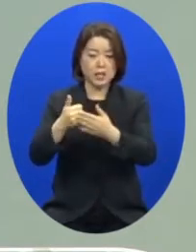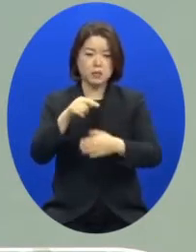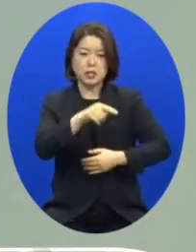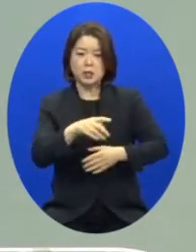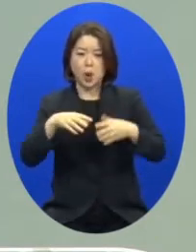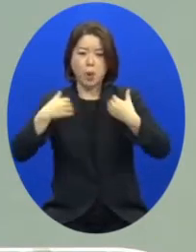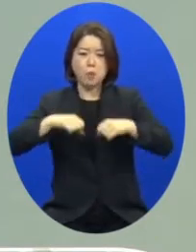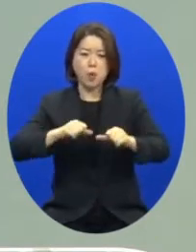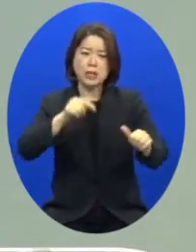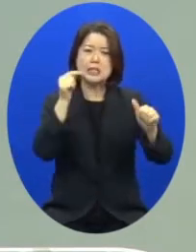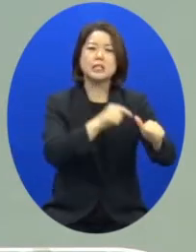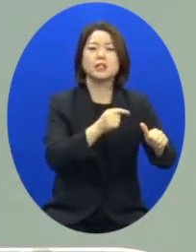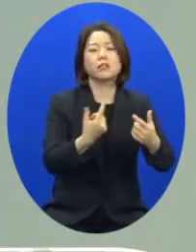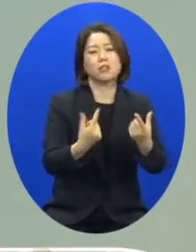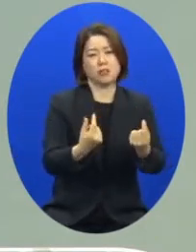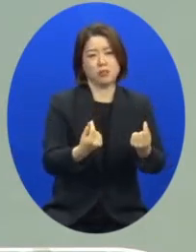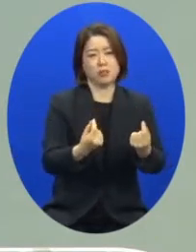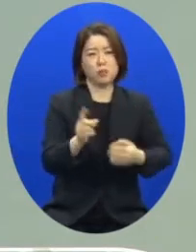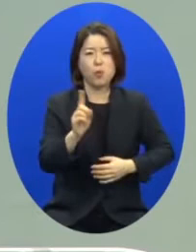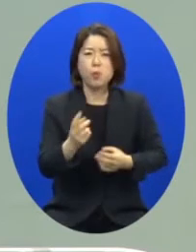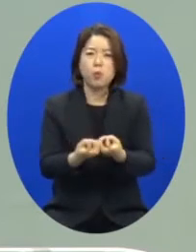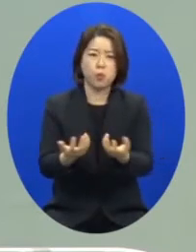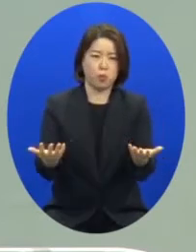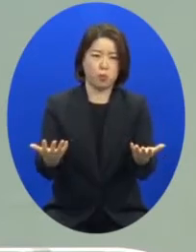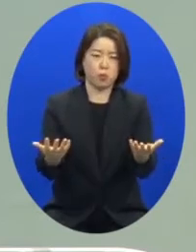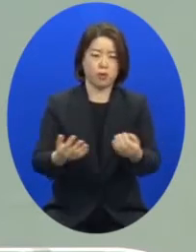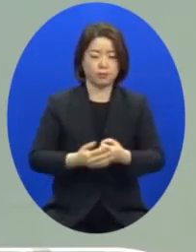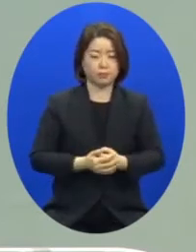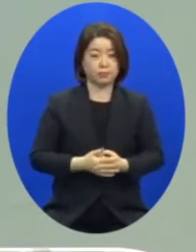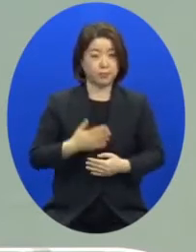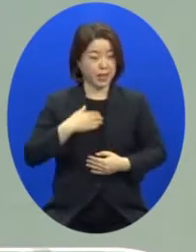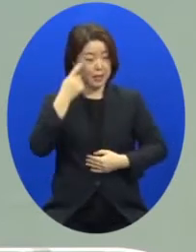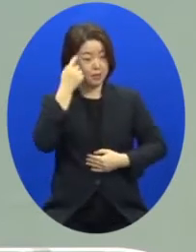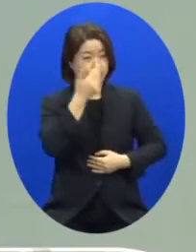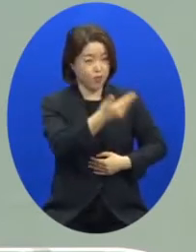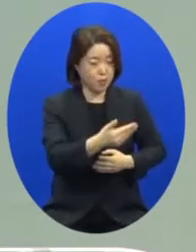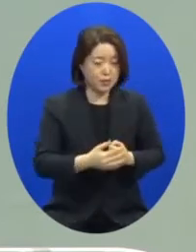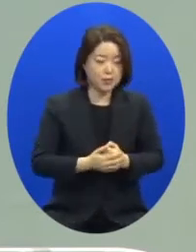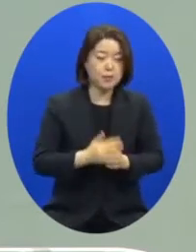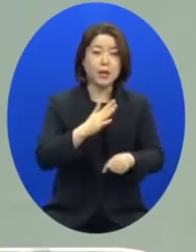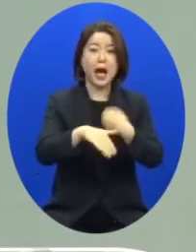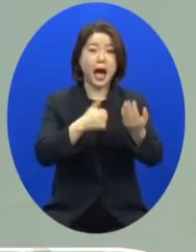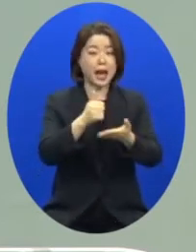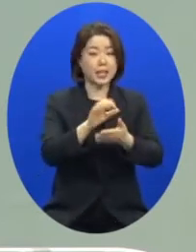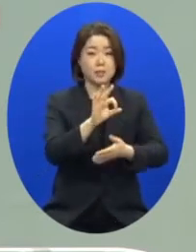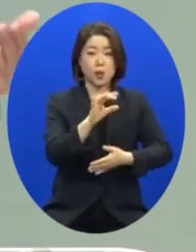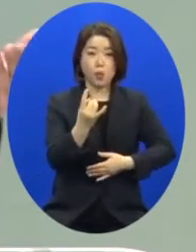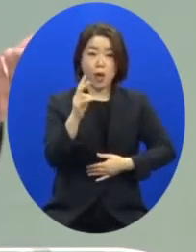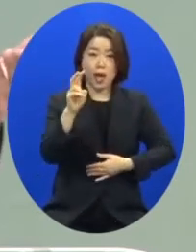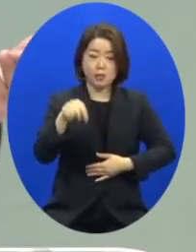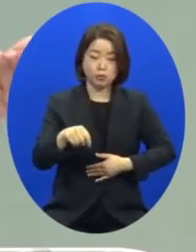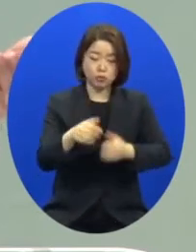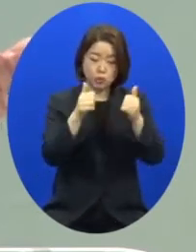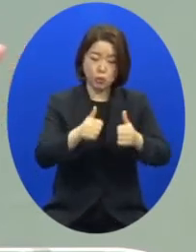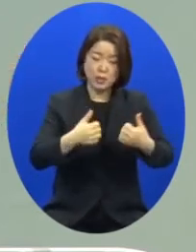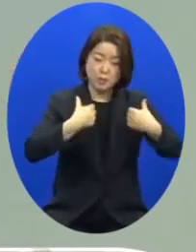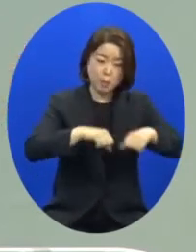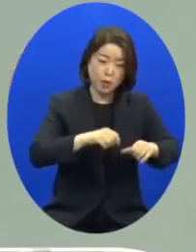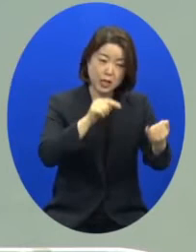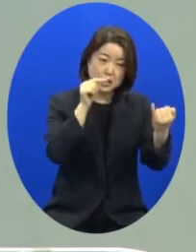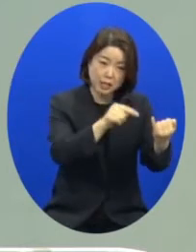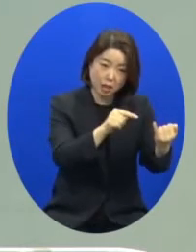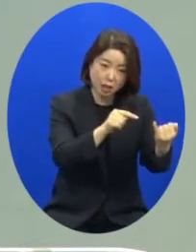어떻게 하겠는 그래서 제가 물었습니다 하나님이 외무고시를 포기하라고 하더냐